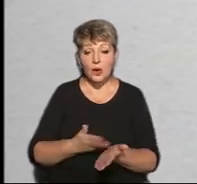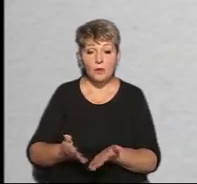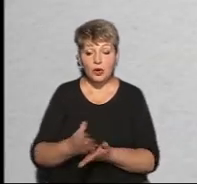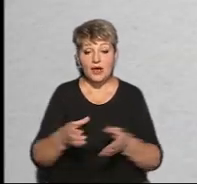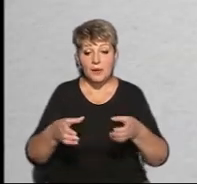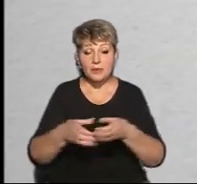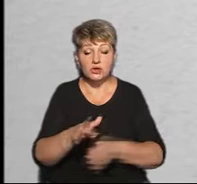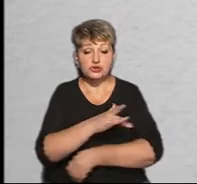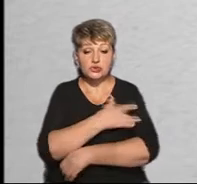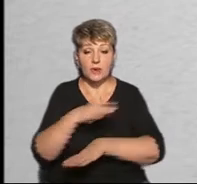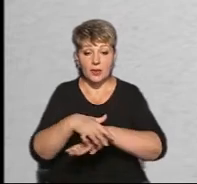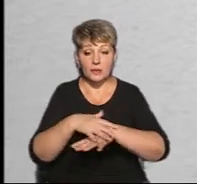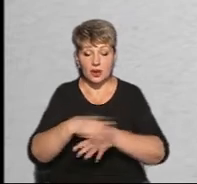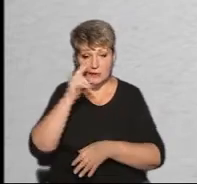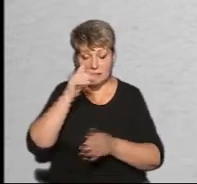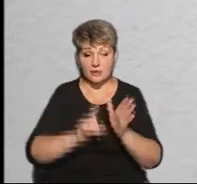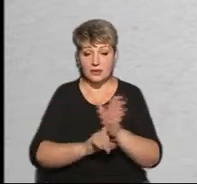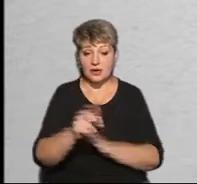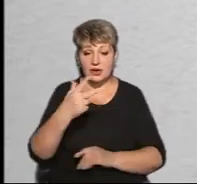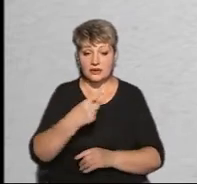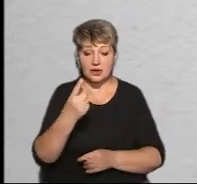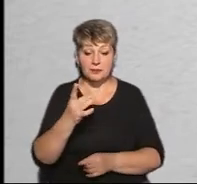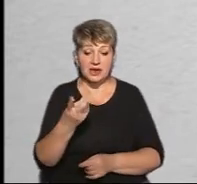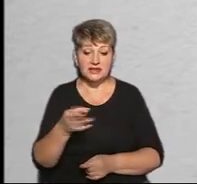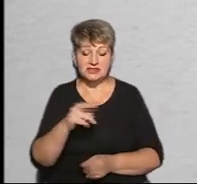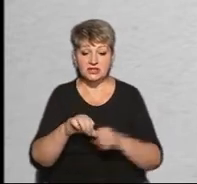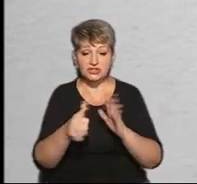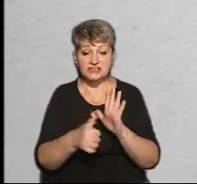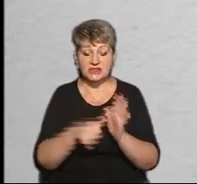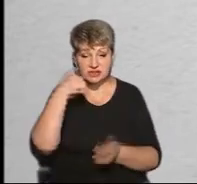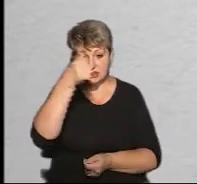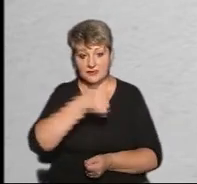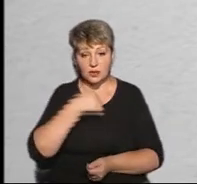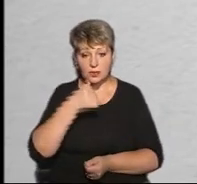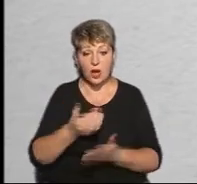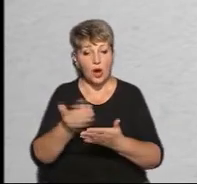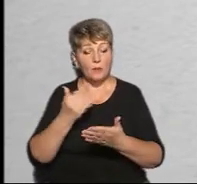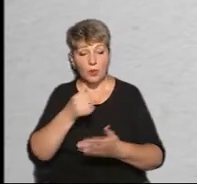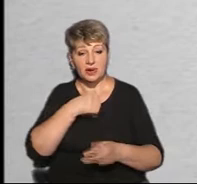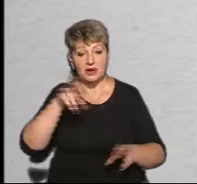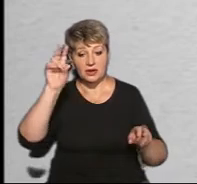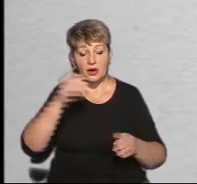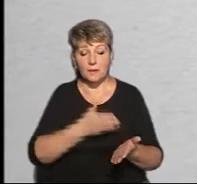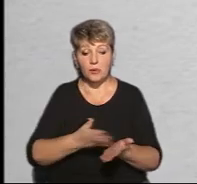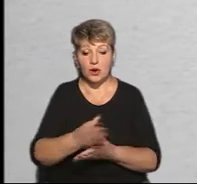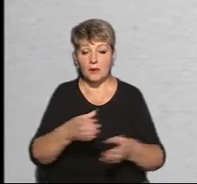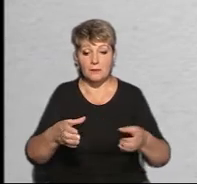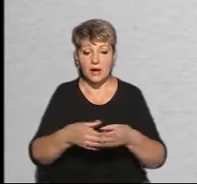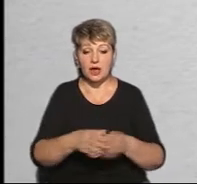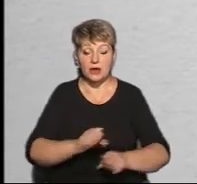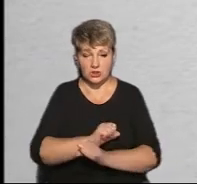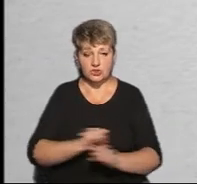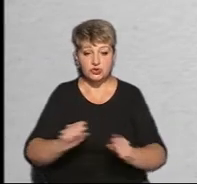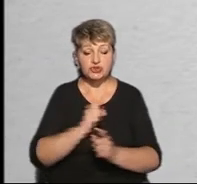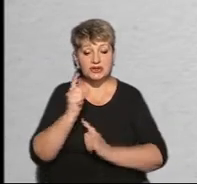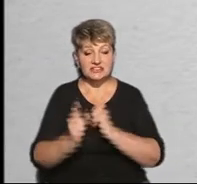Політична партія «Слуга народу». Дата заснування – 31 березня 2016 року. Попередні назви – політична партія – партія